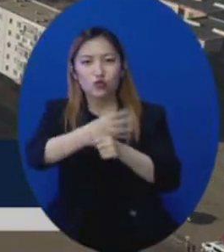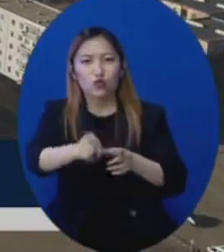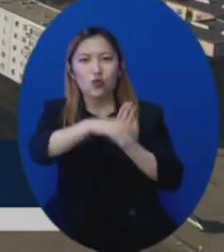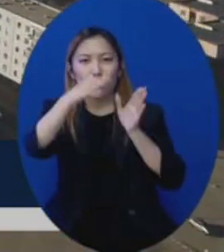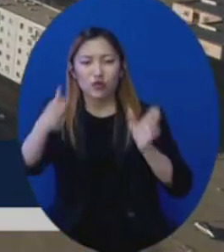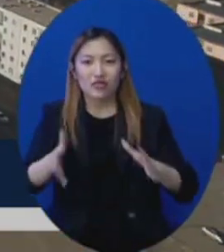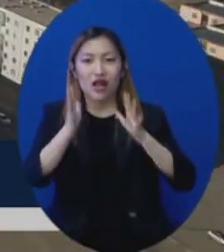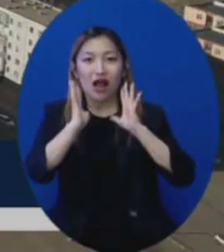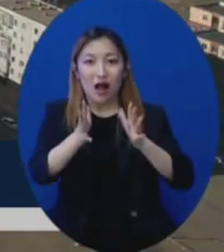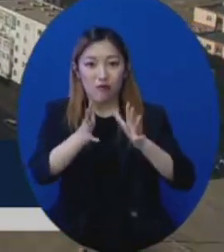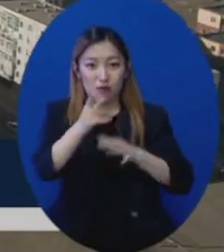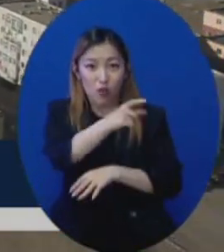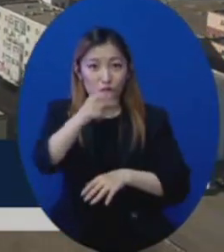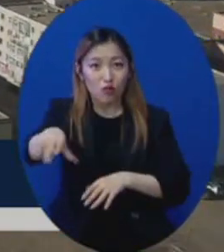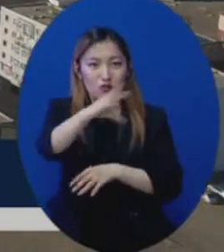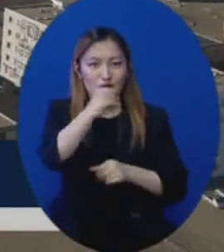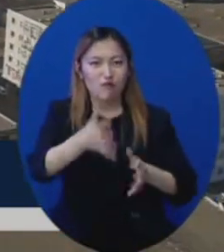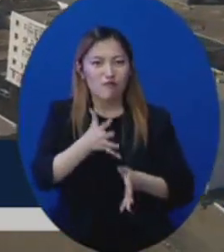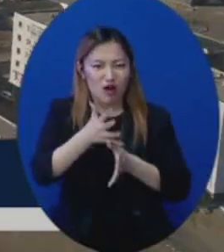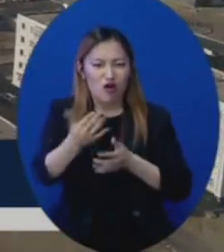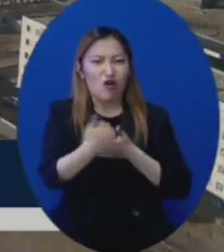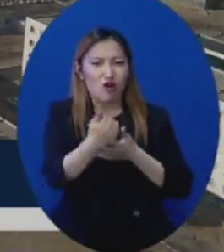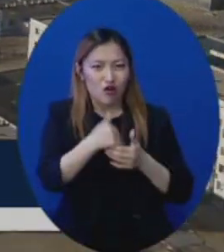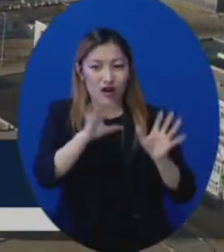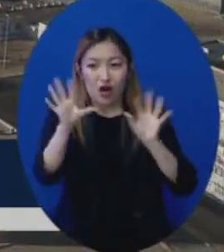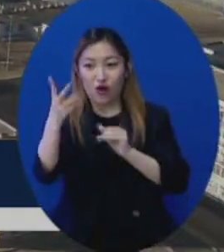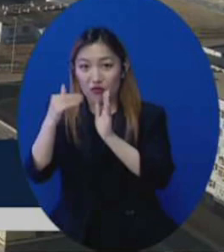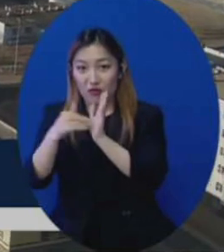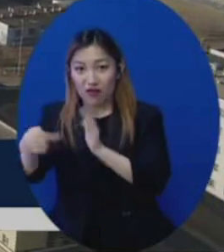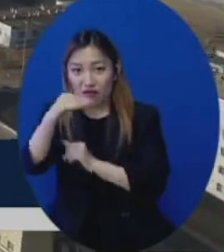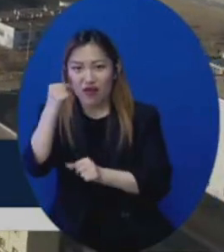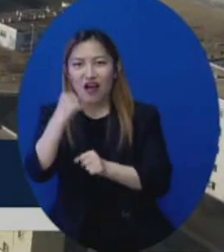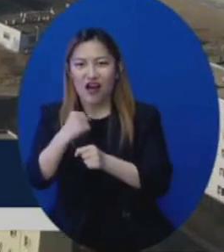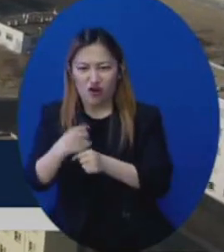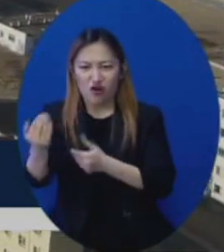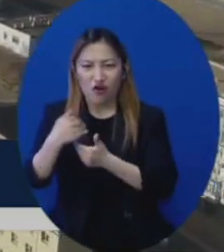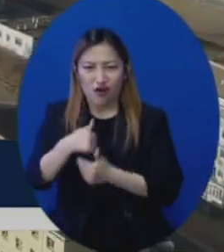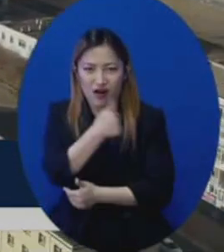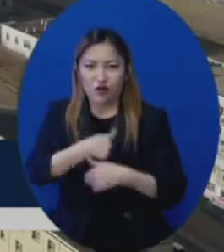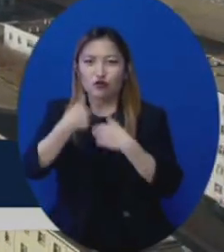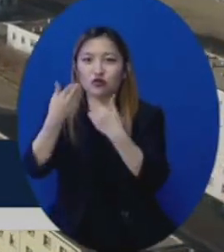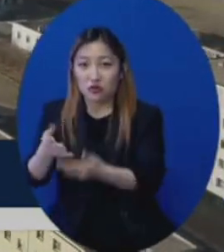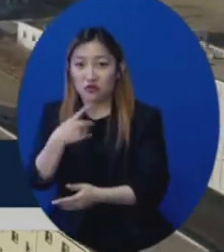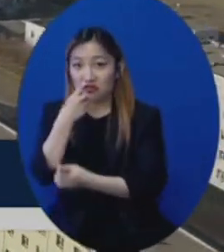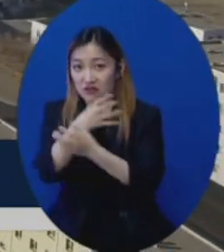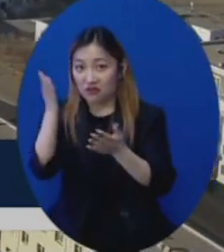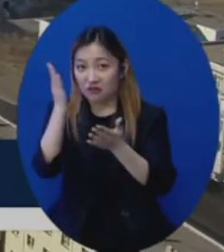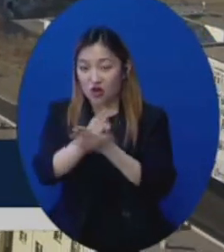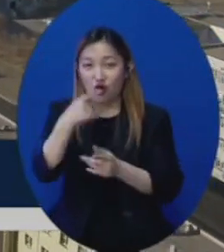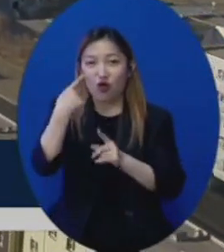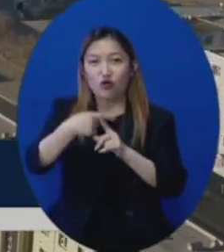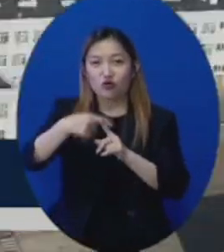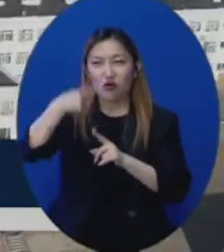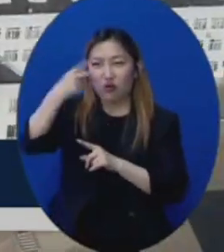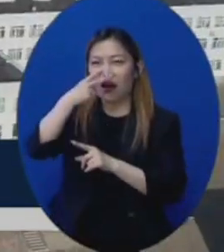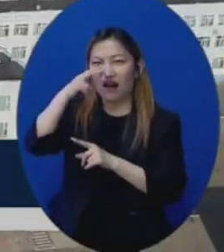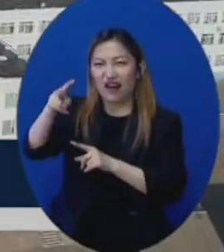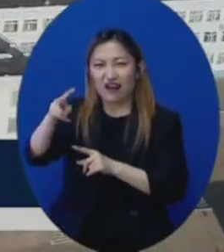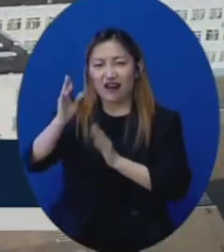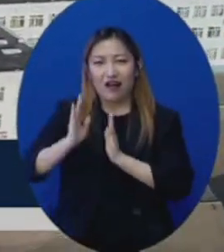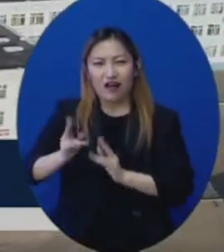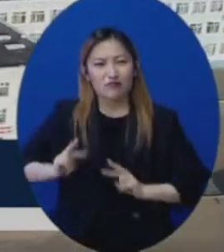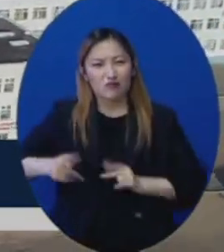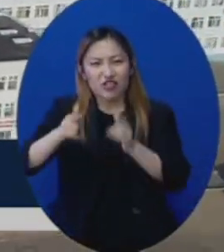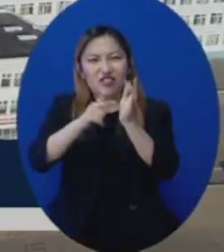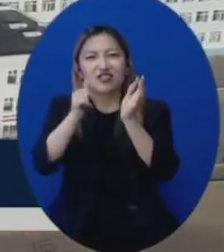10,000 айлыг орон сууцнд хамруулж 12,000 хүнийг ажлын байраар хангах зорилт тавьжээ. Энэ чухалаараа хөдөөг харах өнцгөө өөрчлөе гэдэг уриалгыгч гаргаад